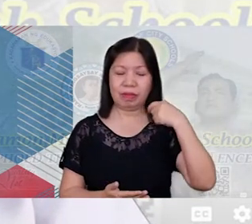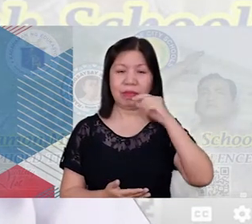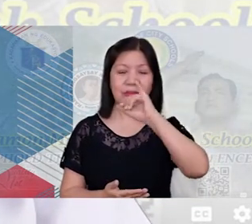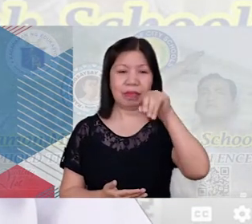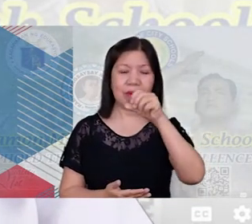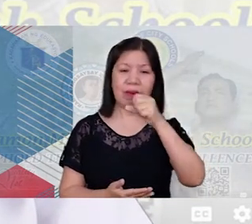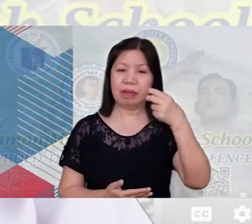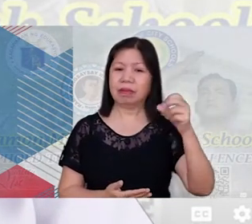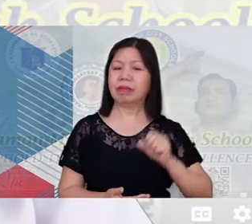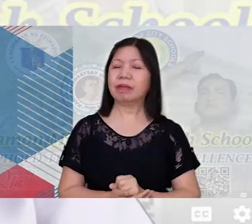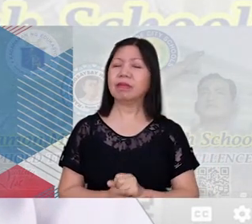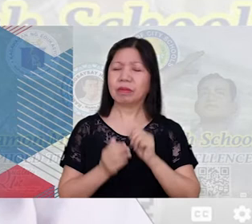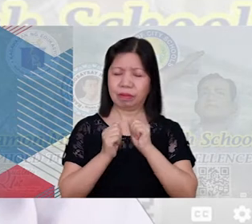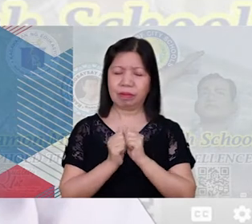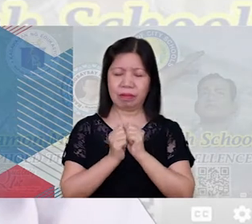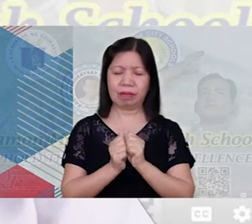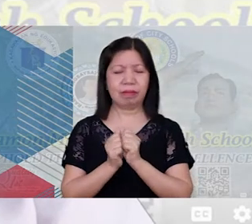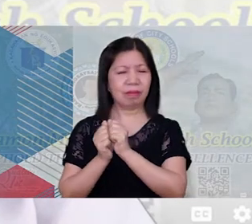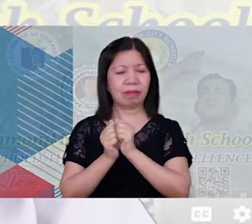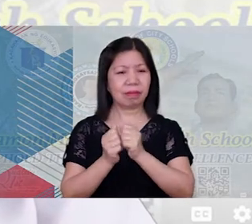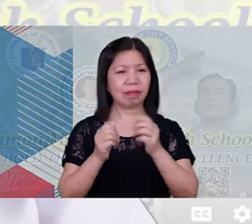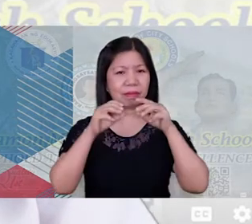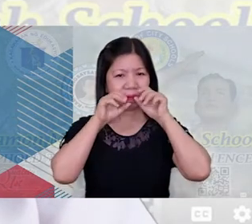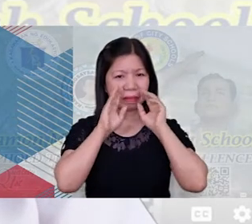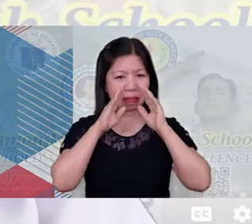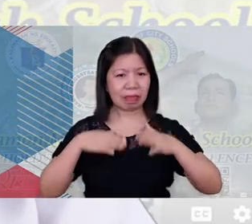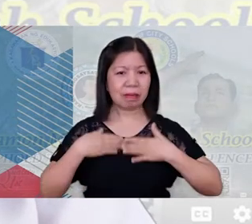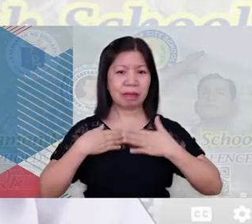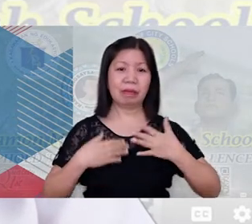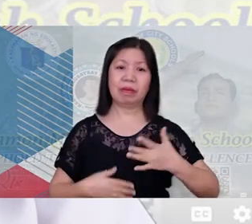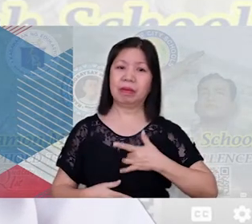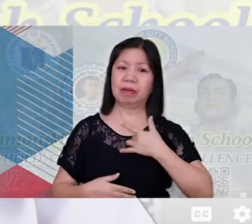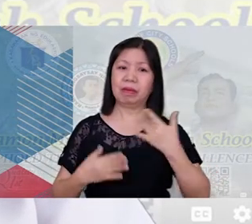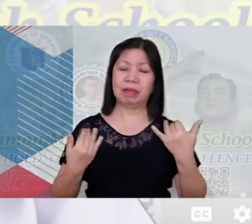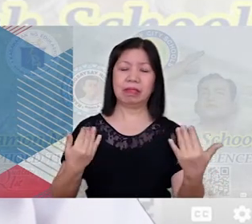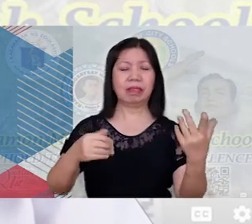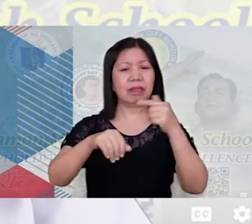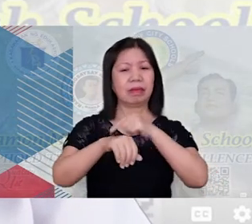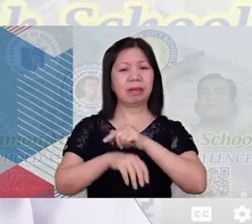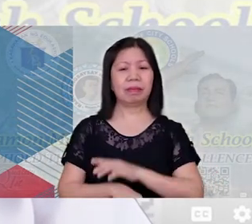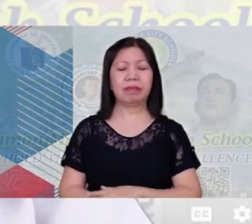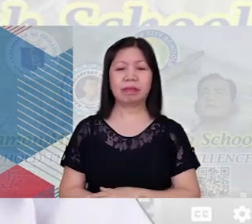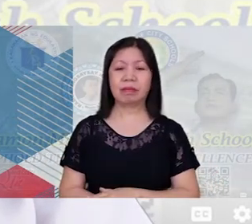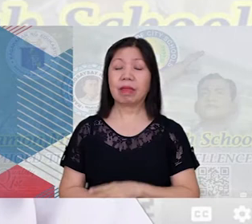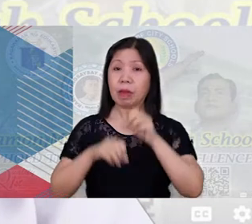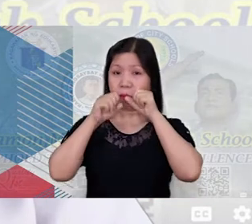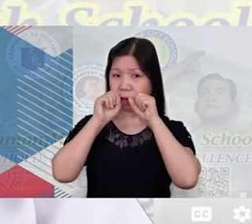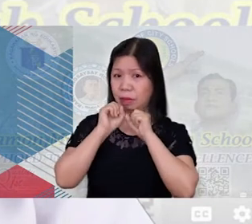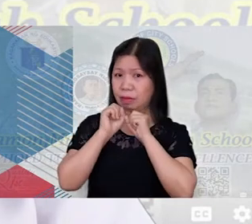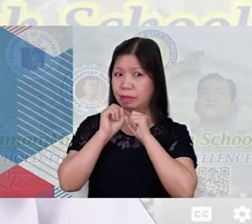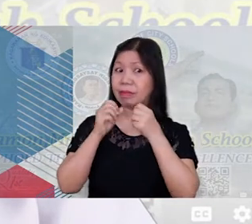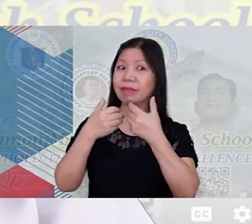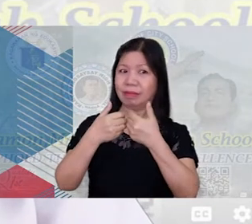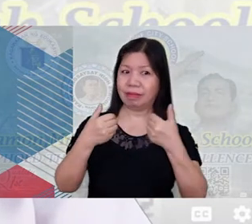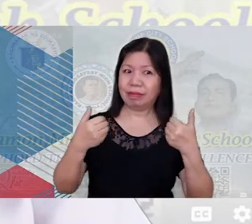school. Tiyak akong magkahalong lungkot at saya ang darama natin sa mga oras na ito. Malungkot na